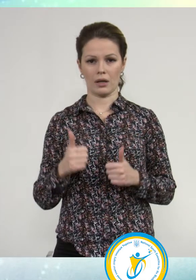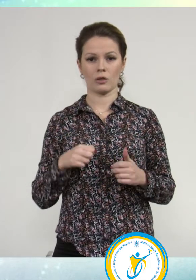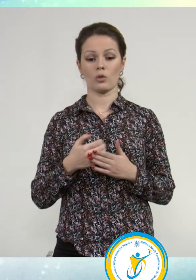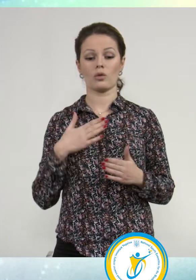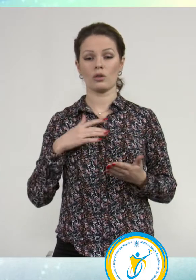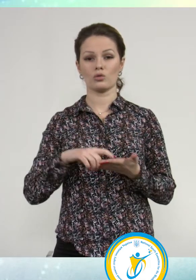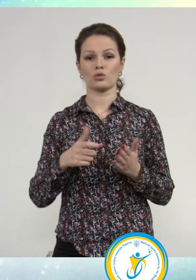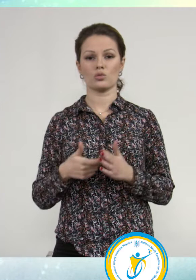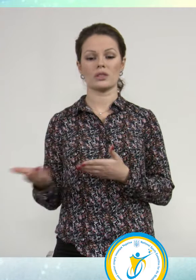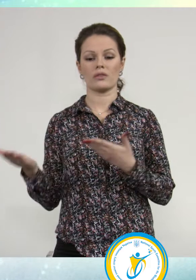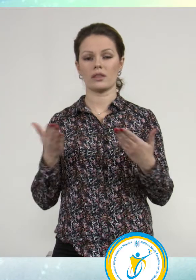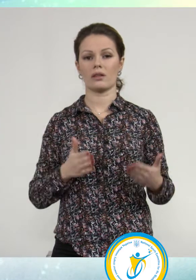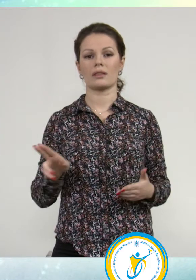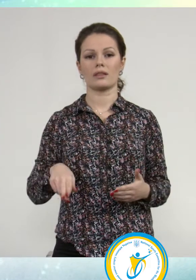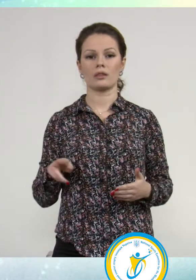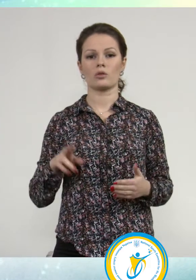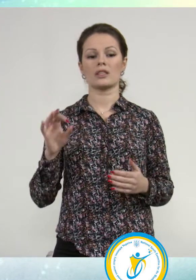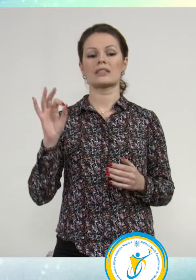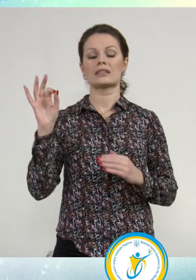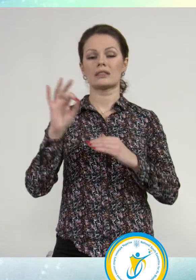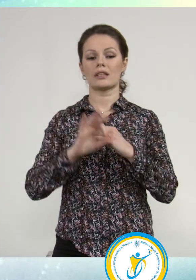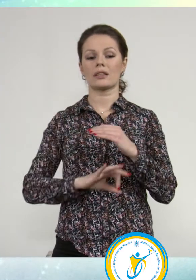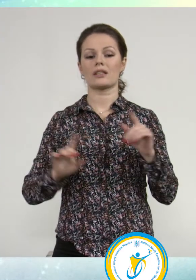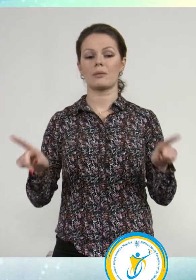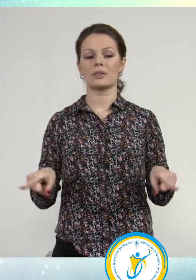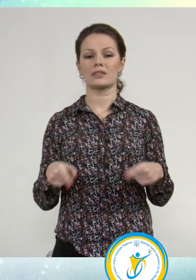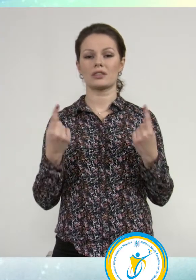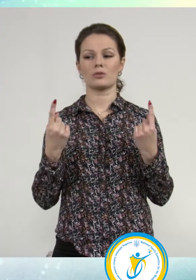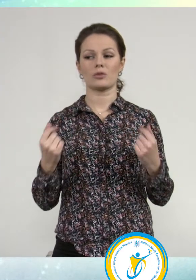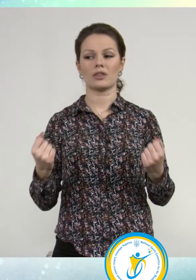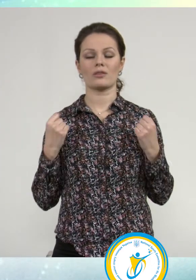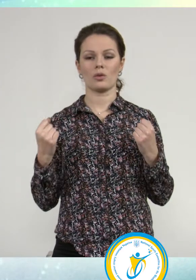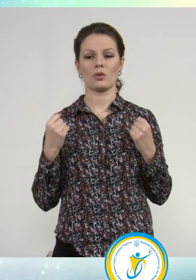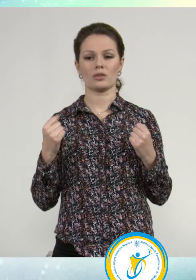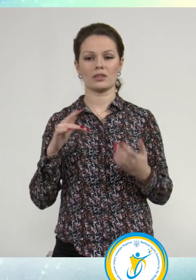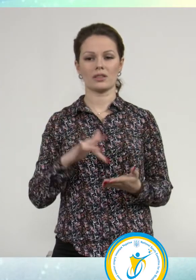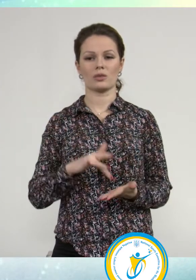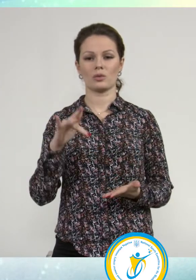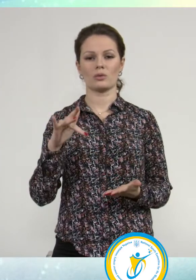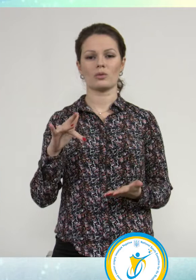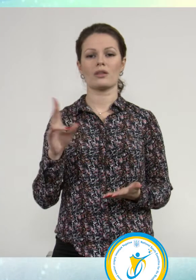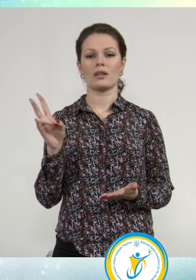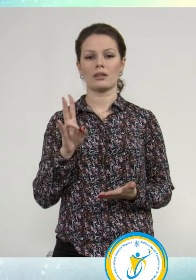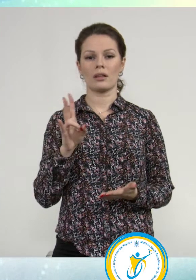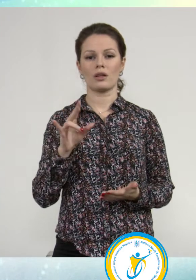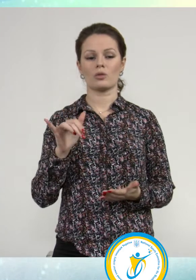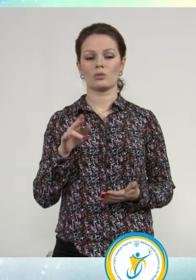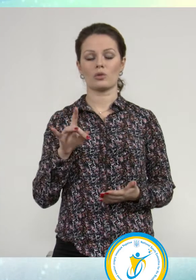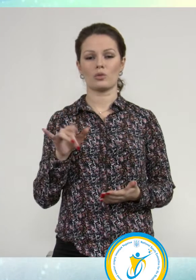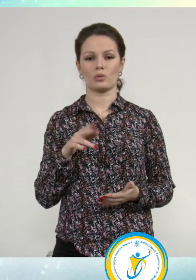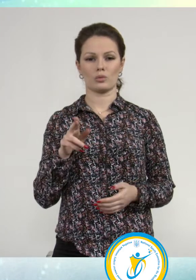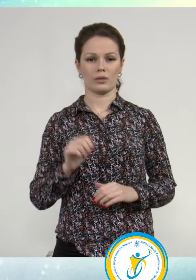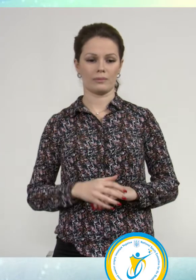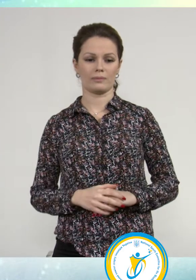нашої студії завітала директор Західного реабілітаційно-спортивного центру Наталя Рода. Пані Наталя, радий вас